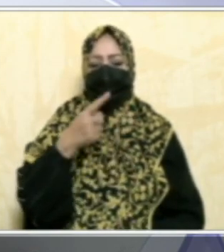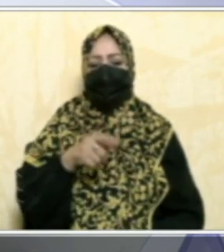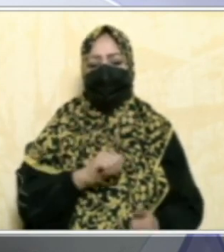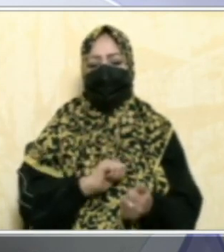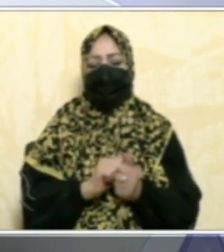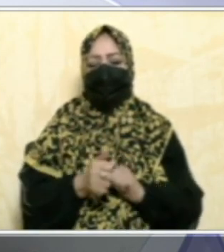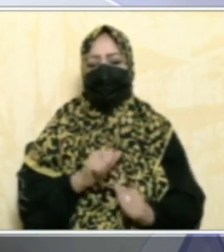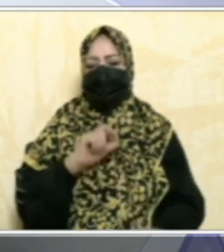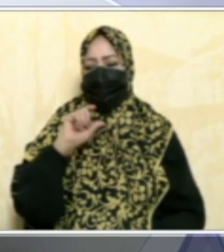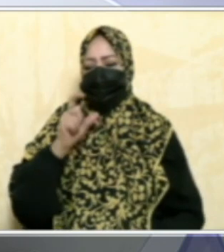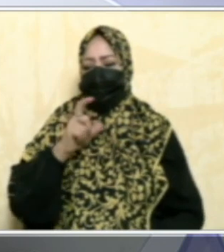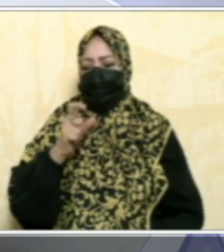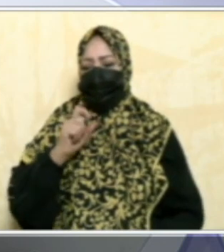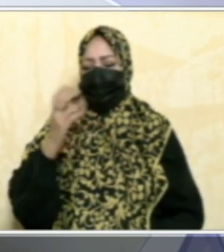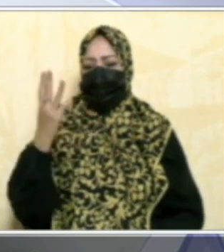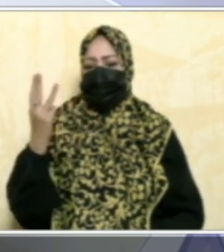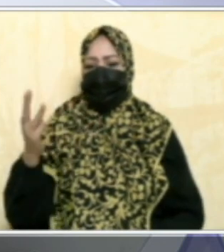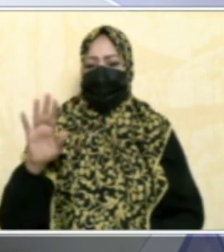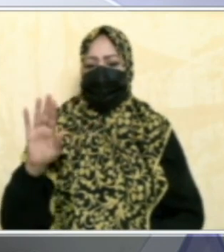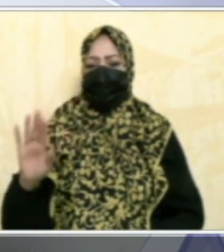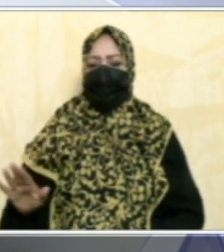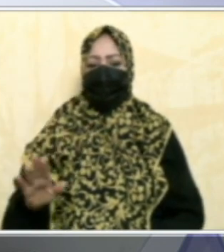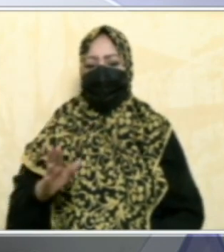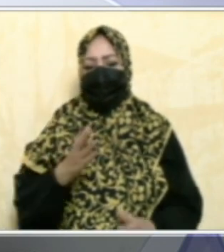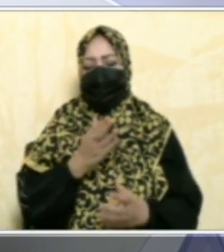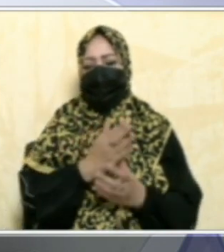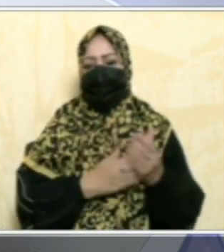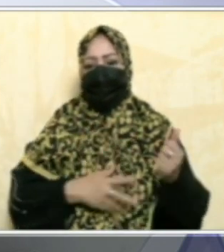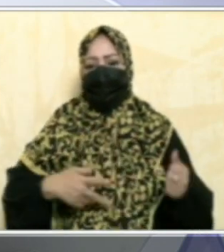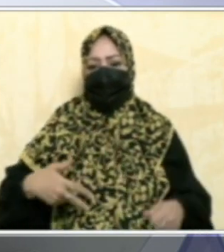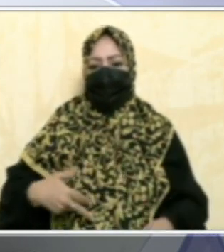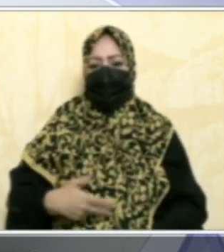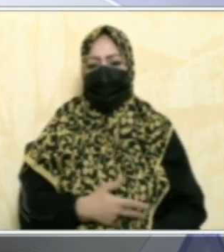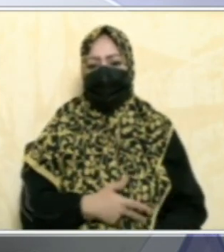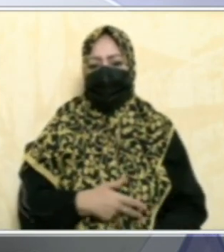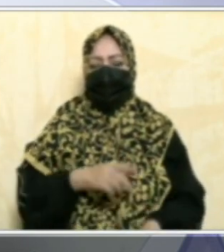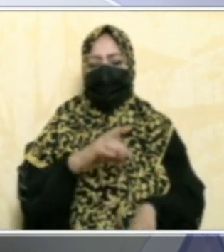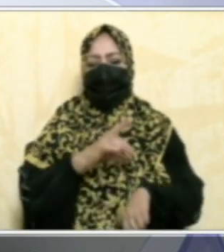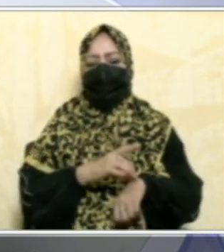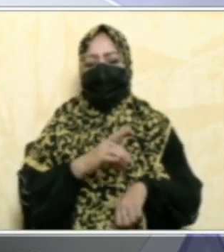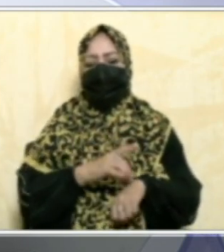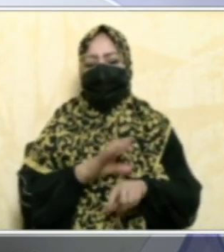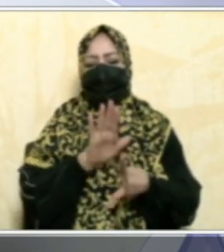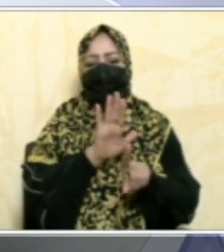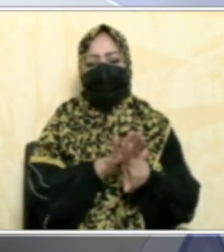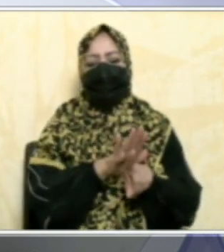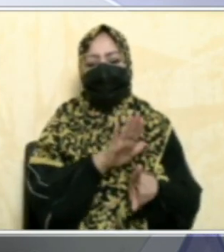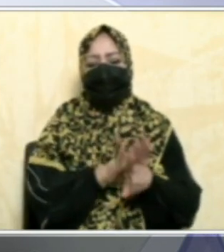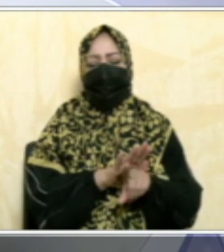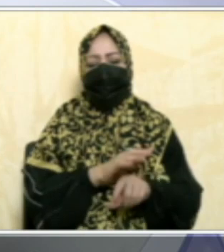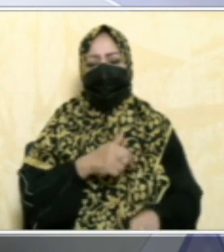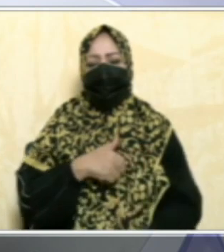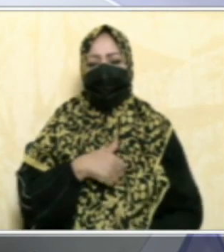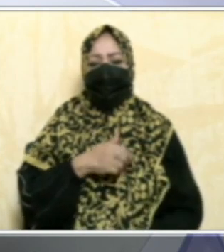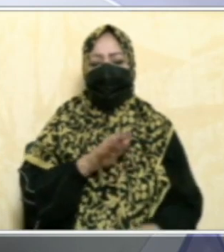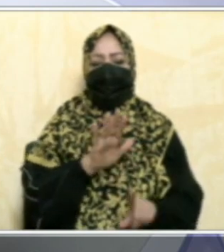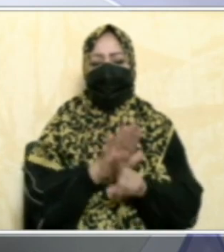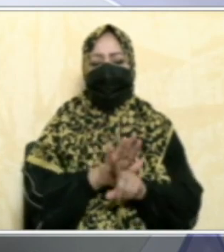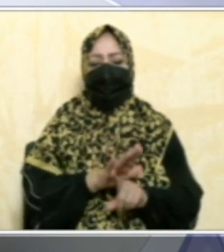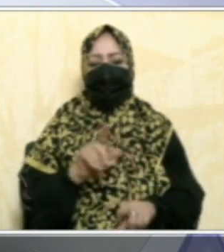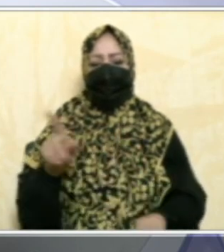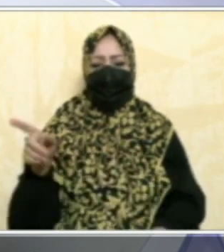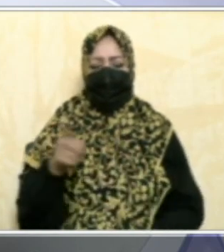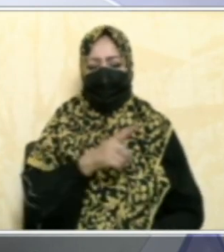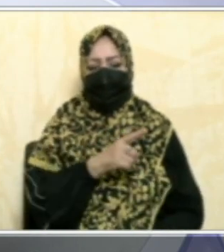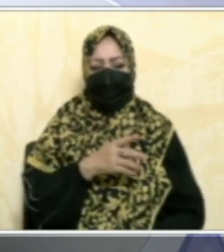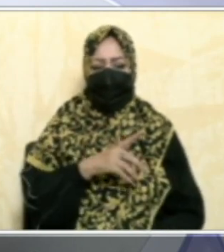وبنتي تجيب عمليه قيصريه وتقعد عنده ما فيش من يعولها. قالوا لي غير جايز انك تمشي لها. نبي هل هذا صح